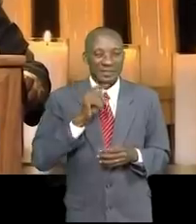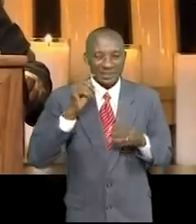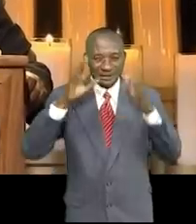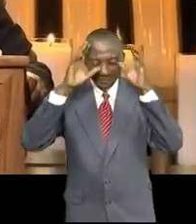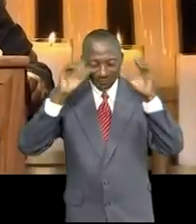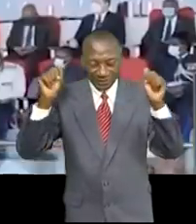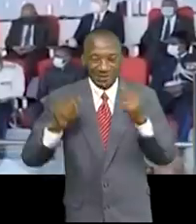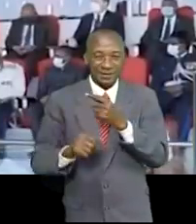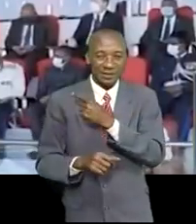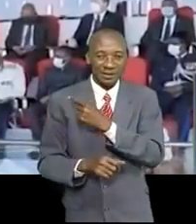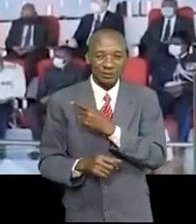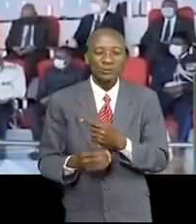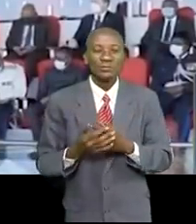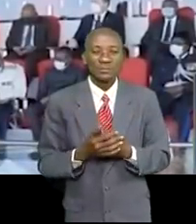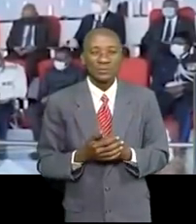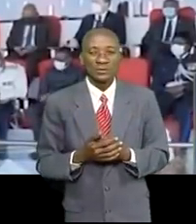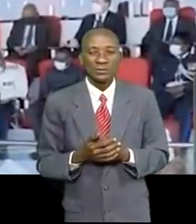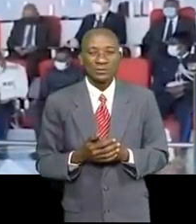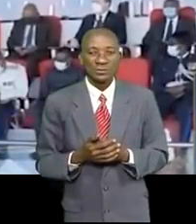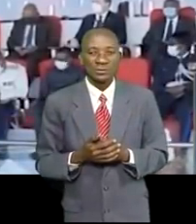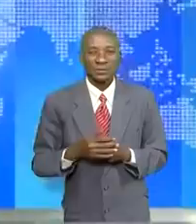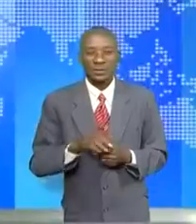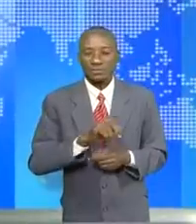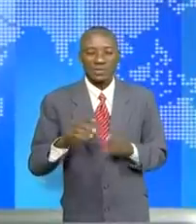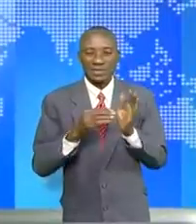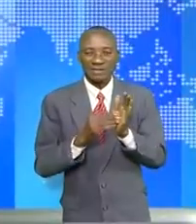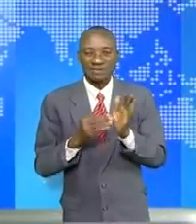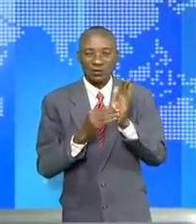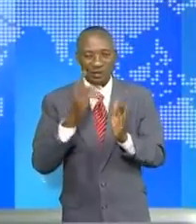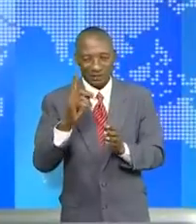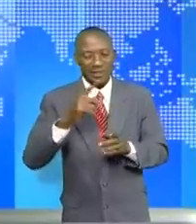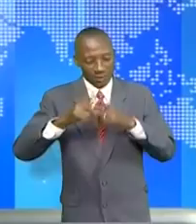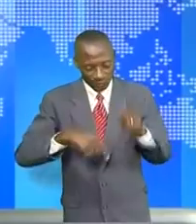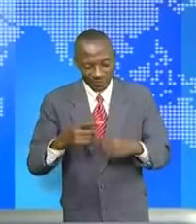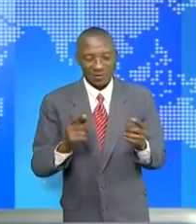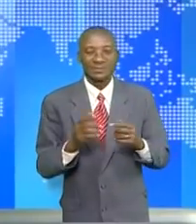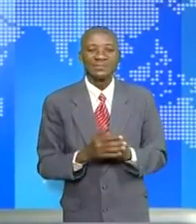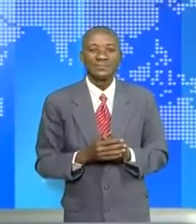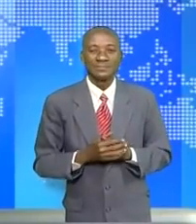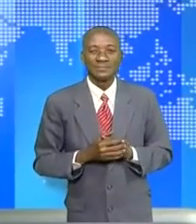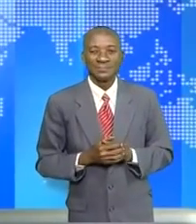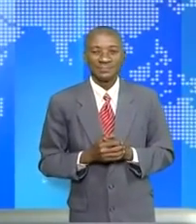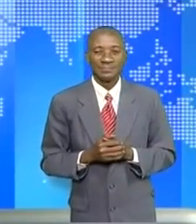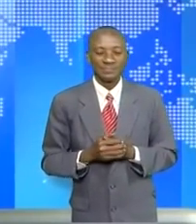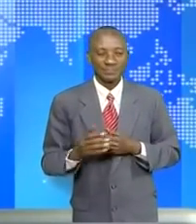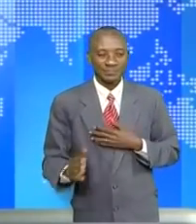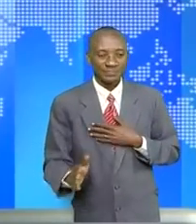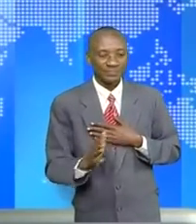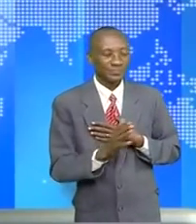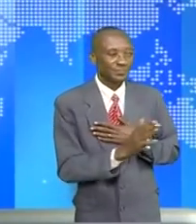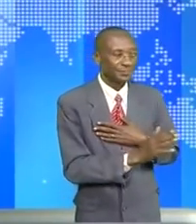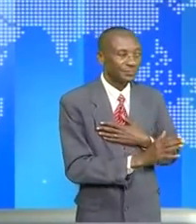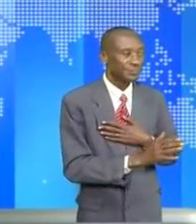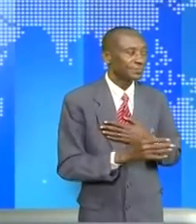Zambie de 1964 à 1991. Les travaux de construction des sauts de moutons